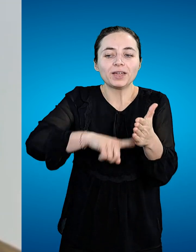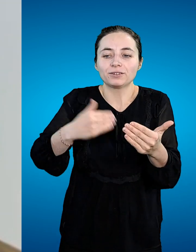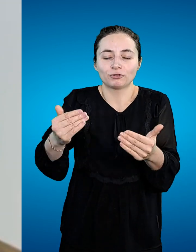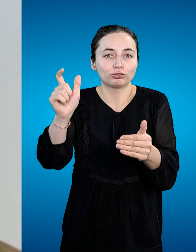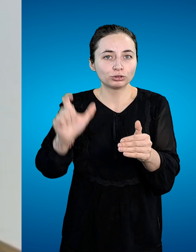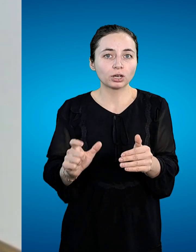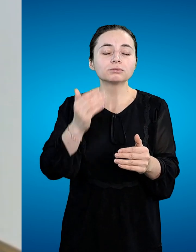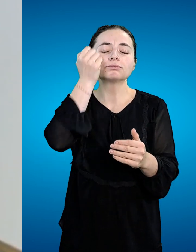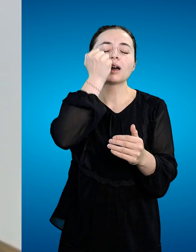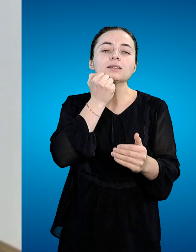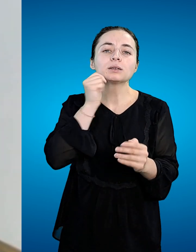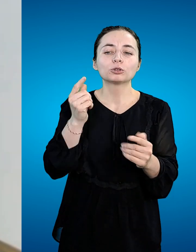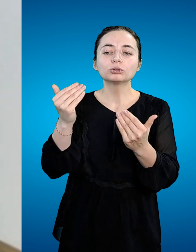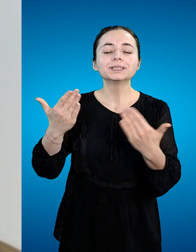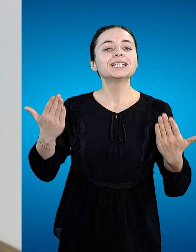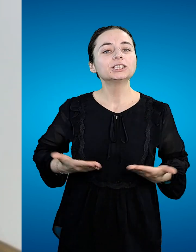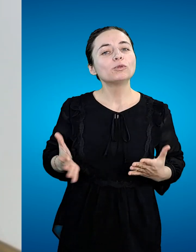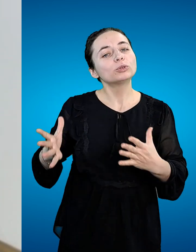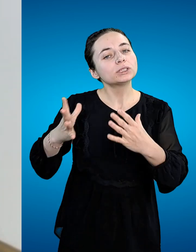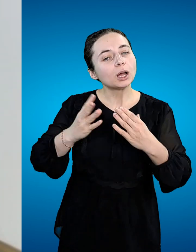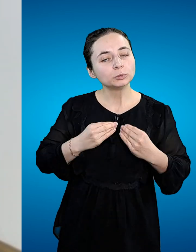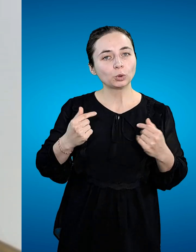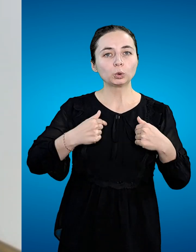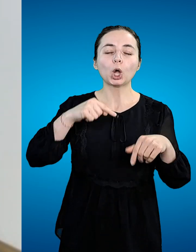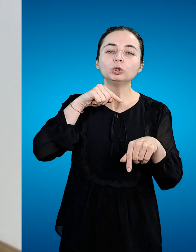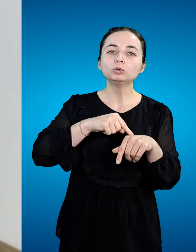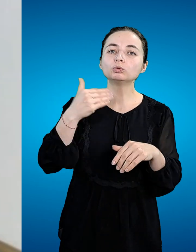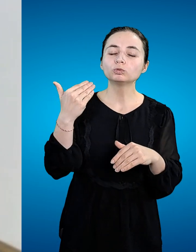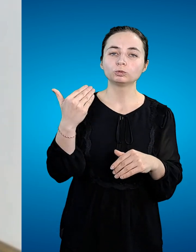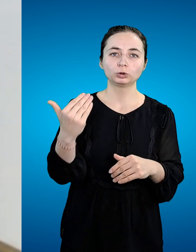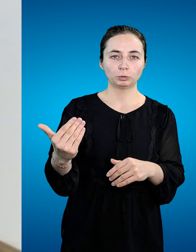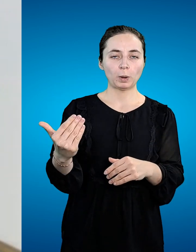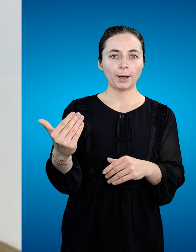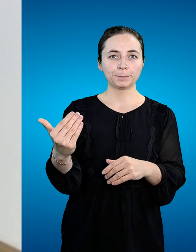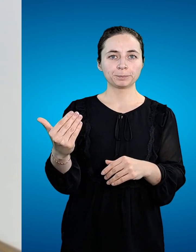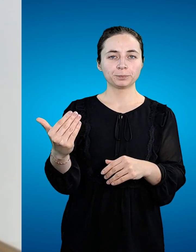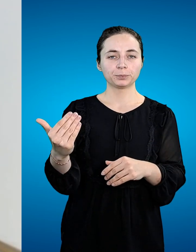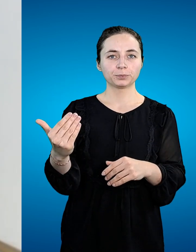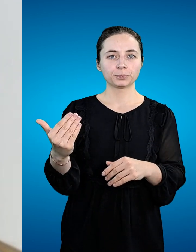верить в этого человека, что спасибо тебе, что ты живешь со мной, я чувствую тебя